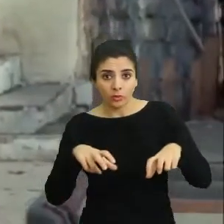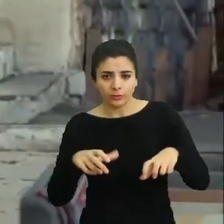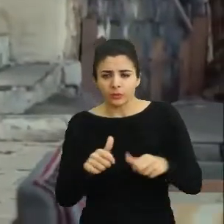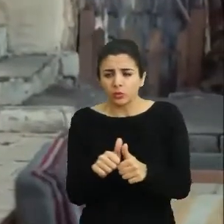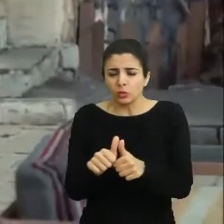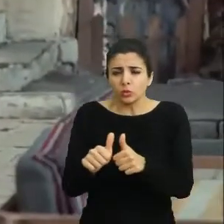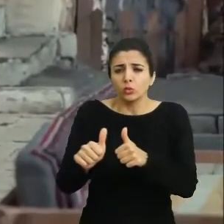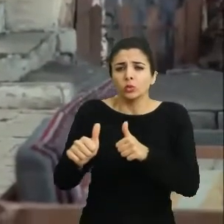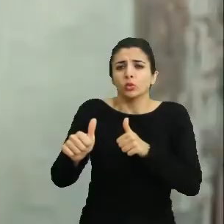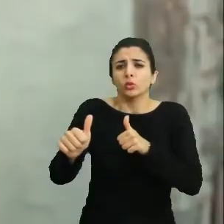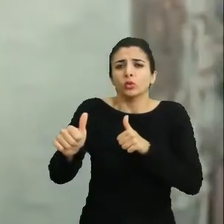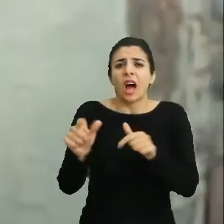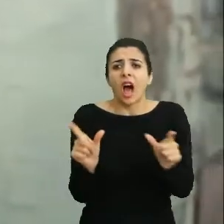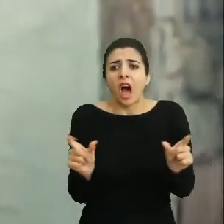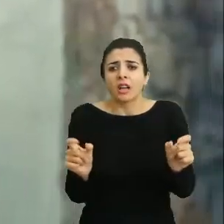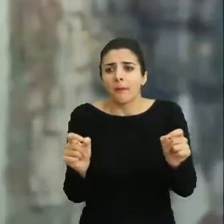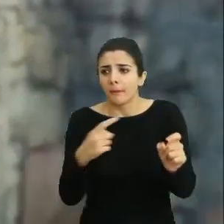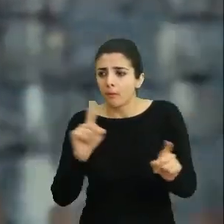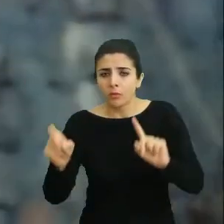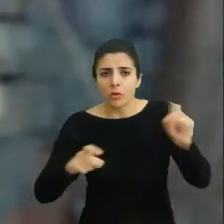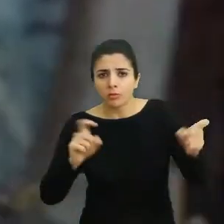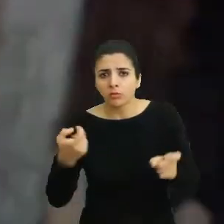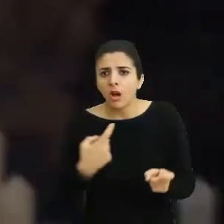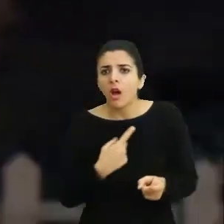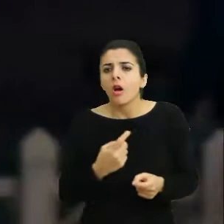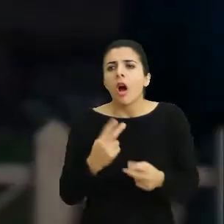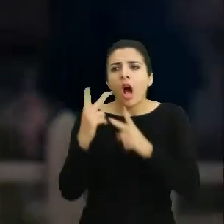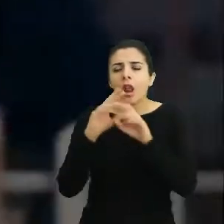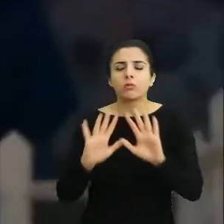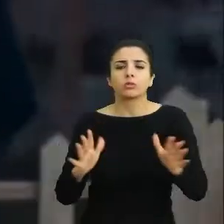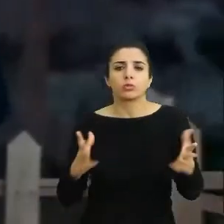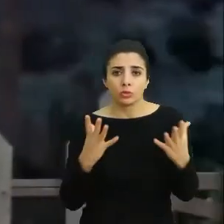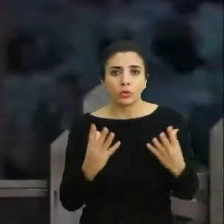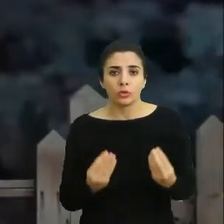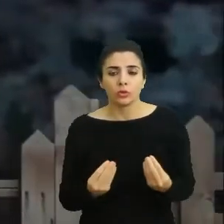Uzaya uzaya giden akrebe katlanıp zincire gelmeyen yolcular.